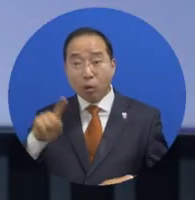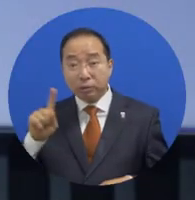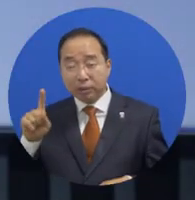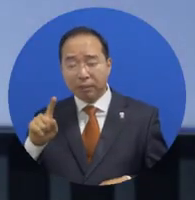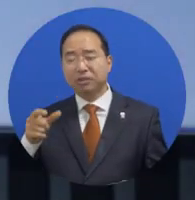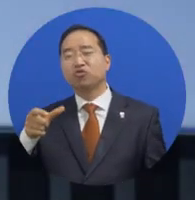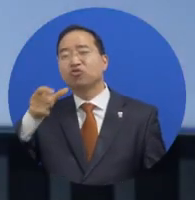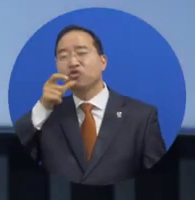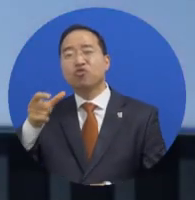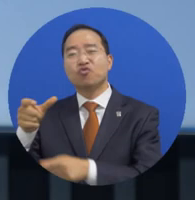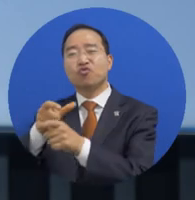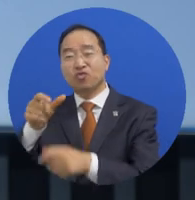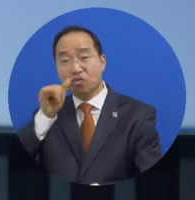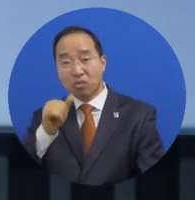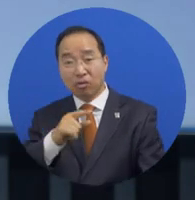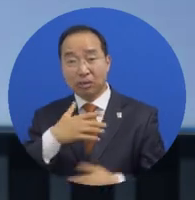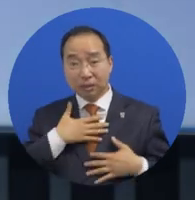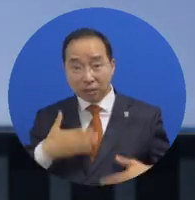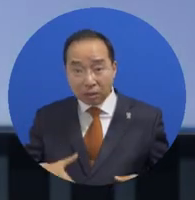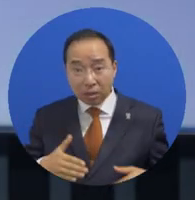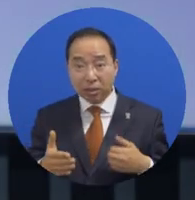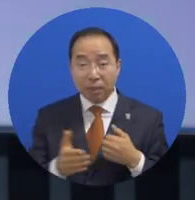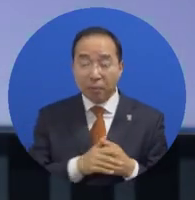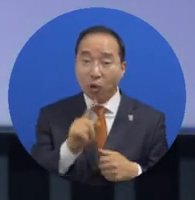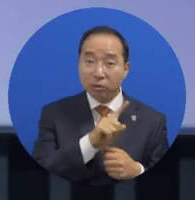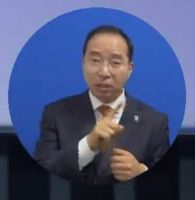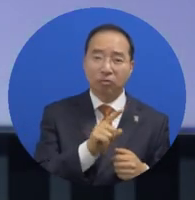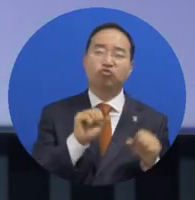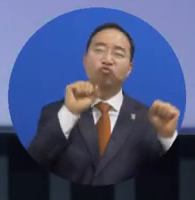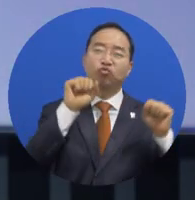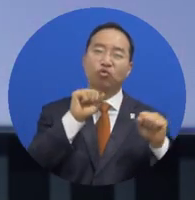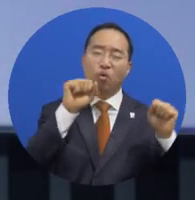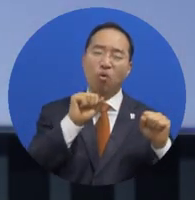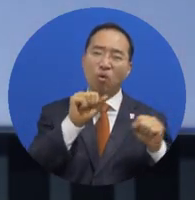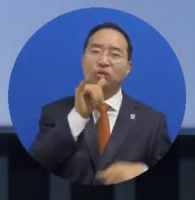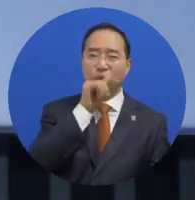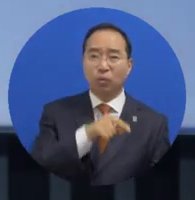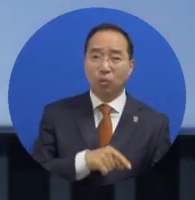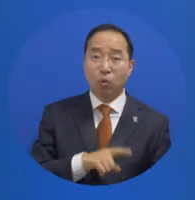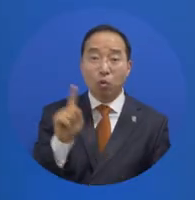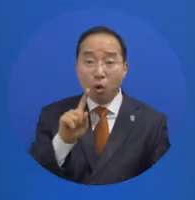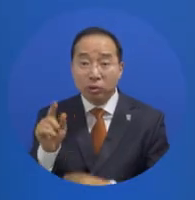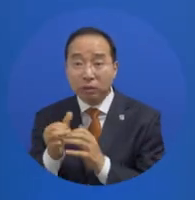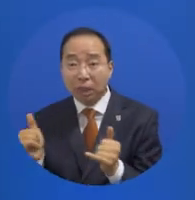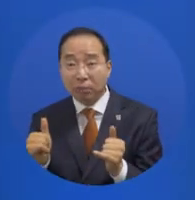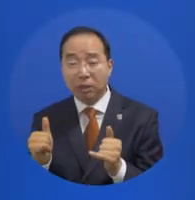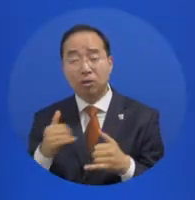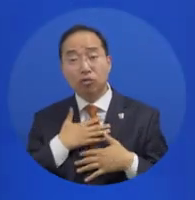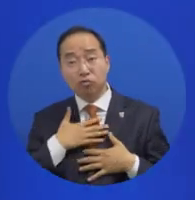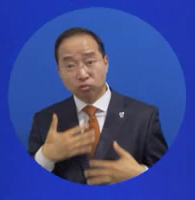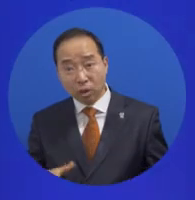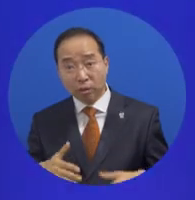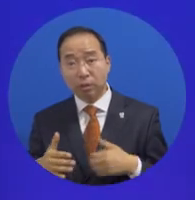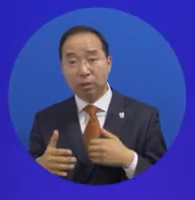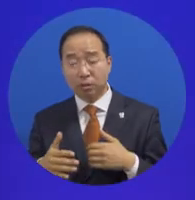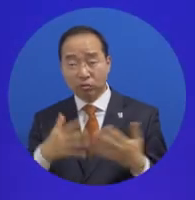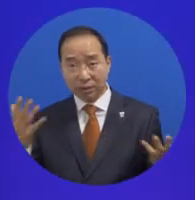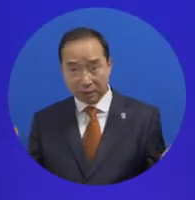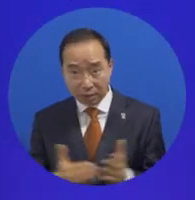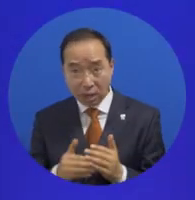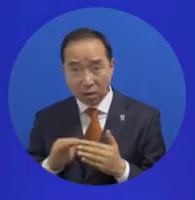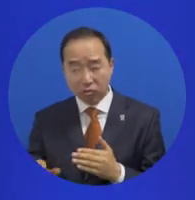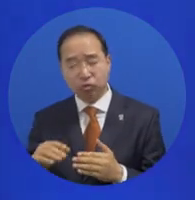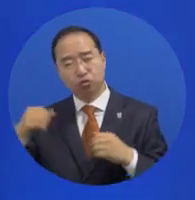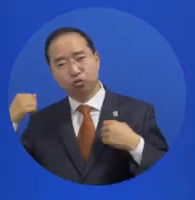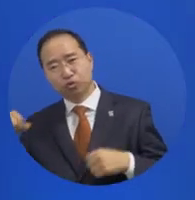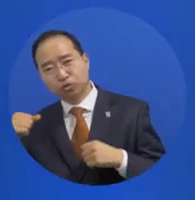가서 한잔하기도 하고요. 어떤 이는 운동을 하면서 땀을 흠뻑 흘리기도 합니다. 또 어떤 이는 춤을 추기도 하고